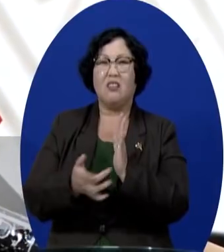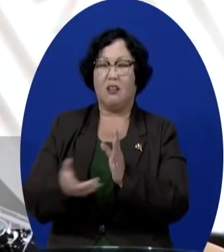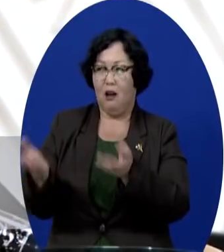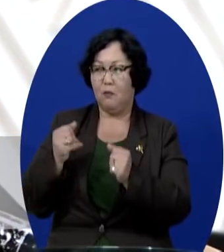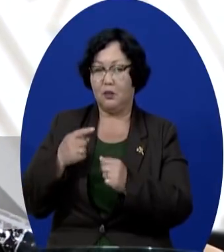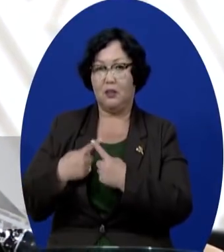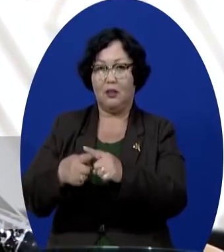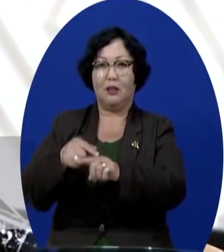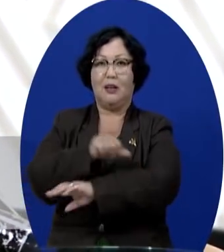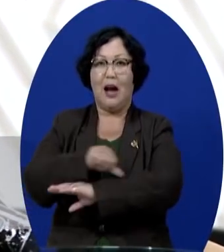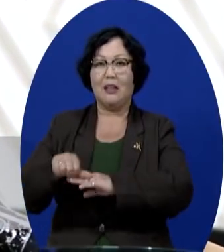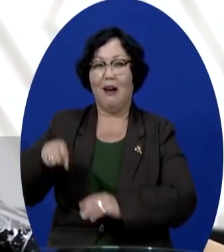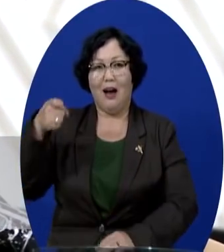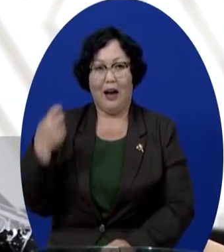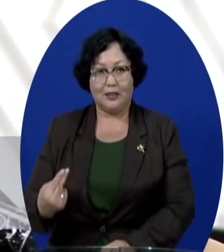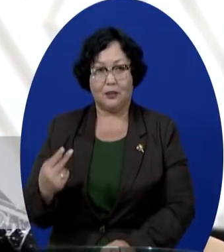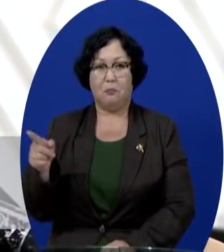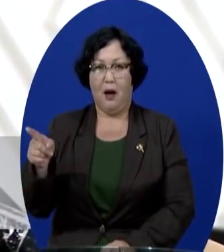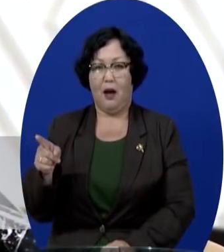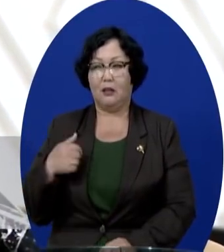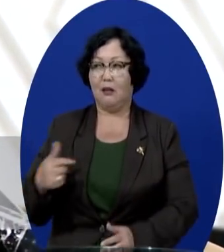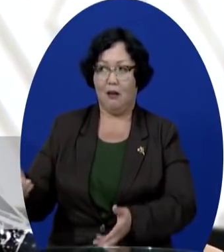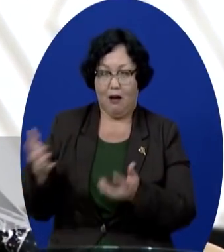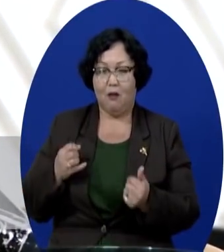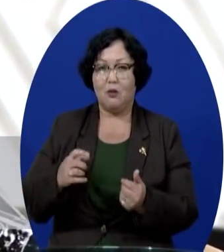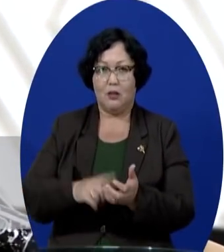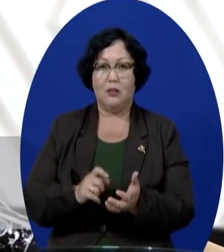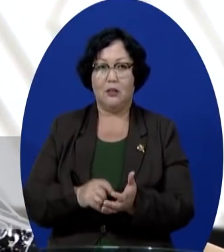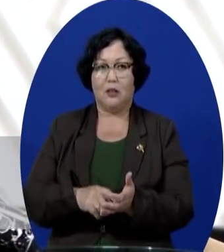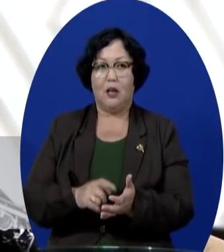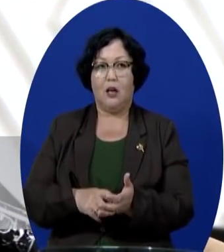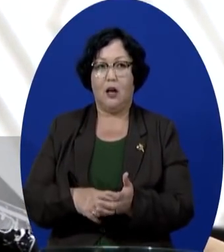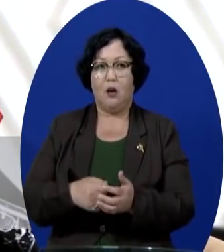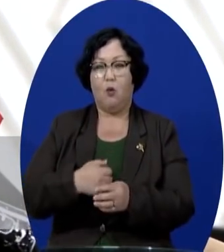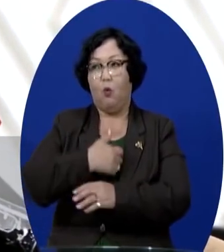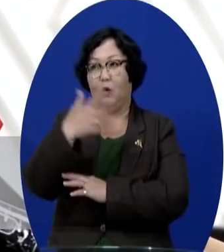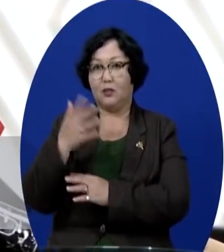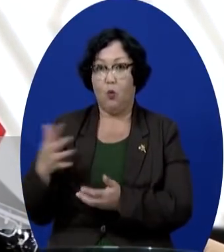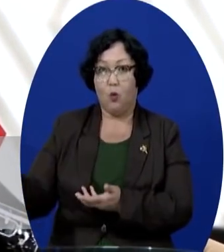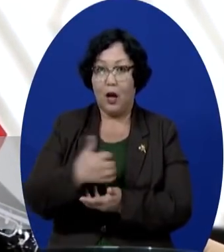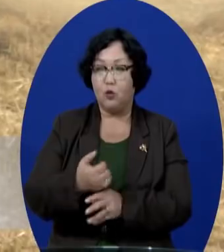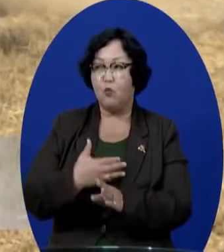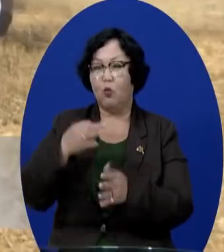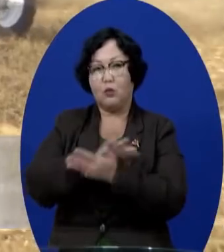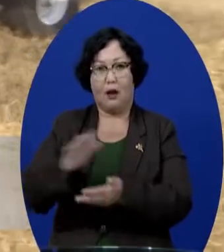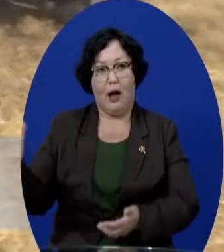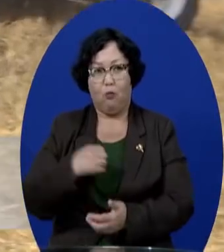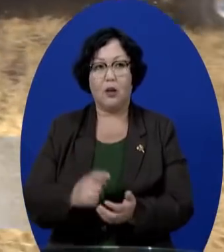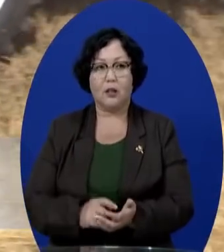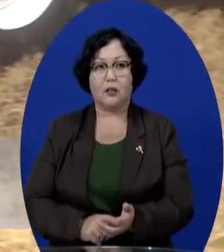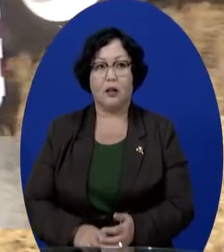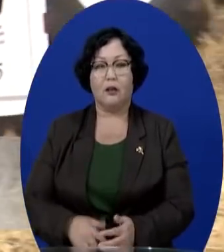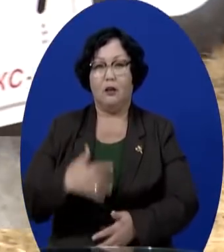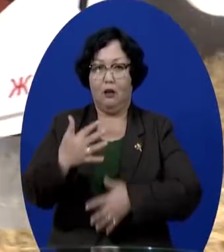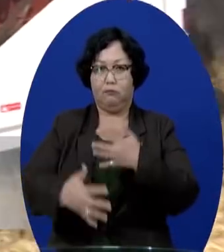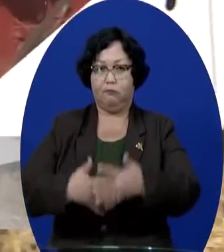байсан бид нэр тэгээ холбогдох байгууллагууд хүсэлтэд байгаад яаралтай ургац хураалт хадлангаас өмнө орж ирэхээр хүсэлтэд ажиллаж байгаа. Ургац